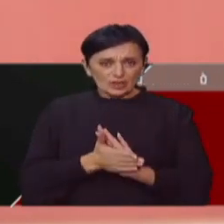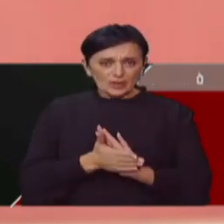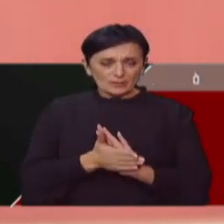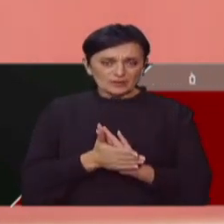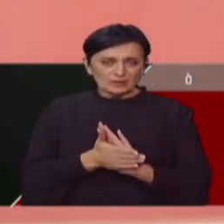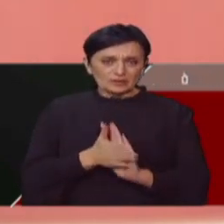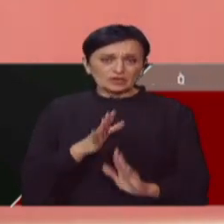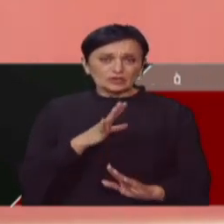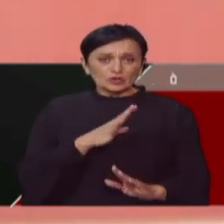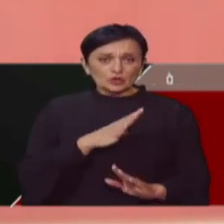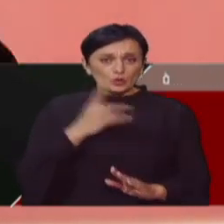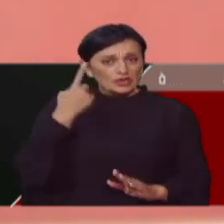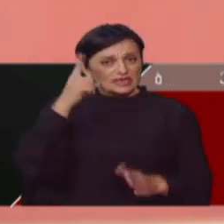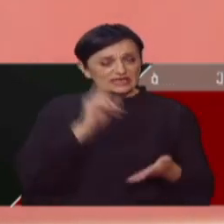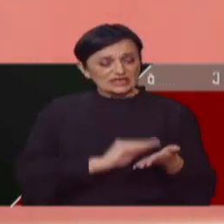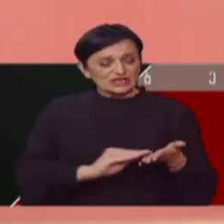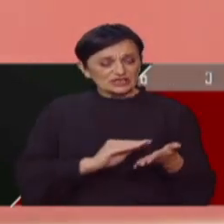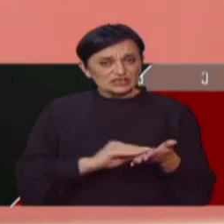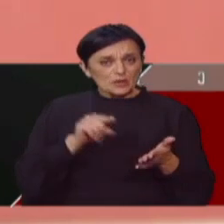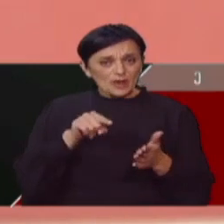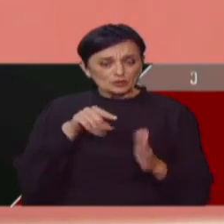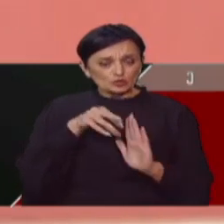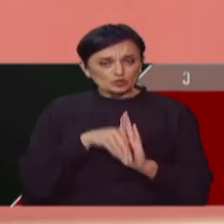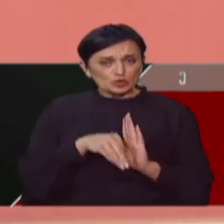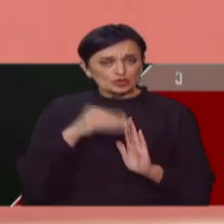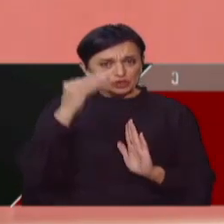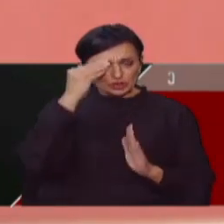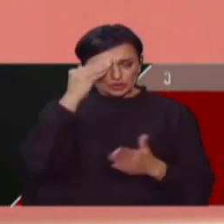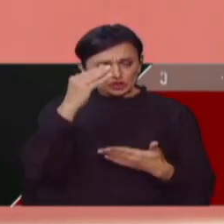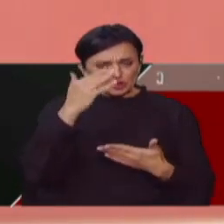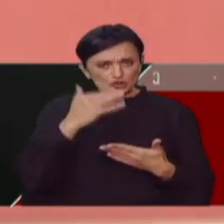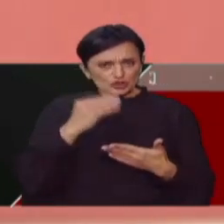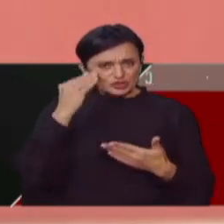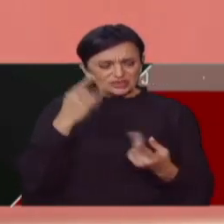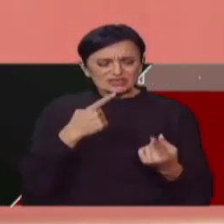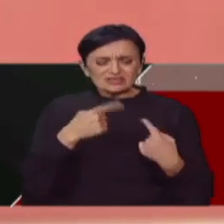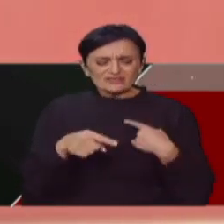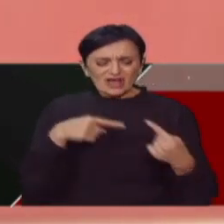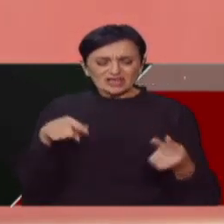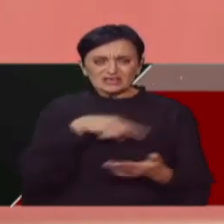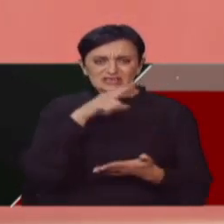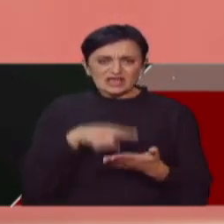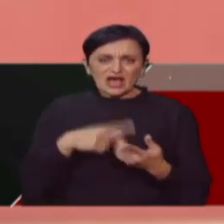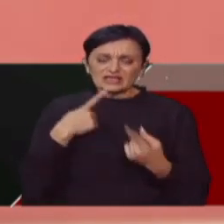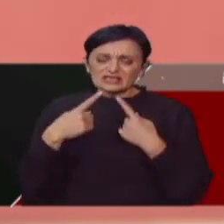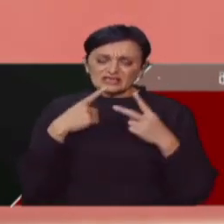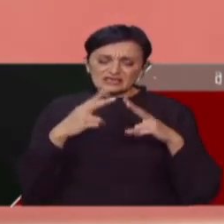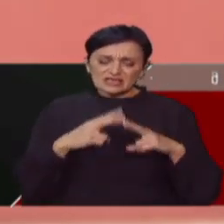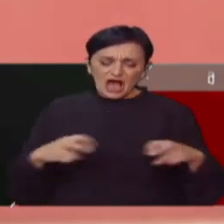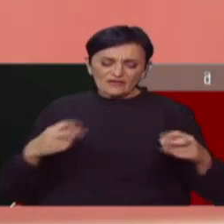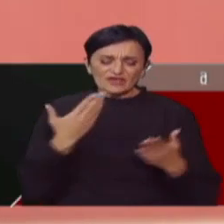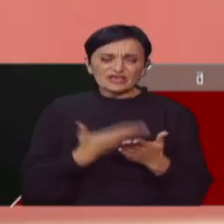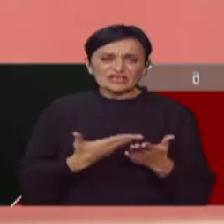იქნა ინიცირებული, მათ შორის შინაარსობრივად ჰქონდა სხვადასხვა საკითხთან დაკავშირებით განხილვა და მათი